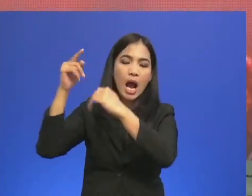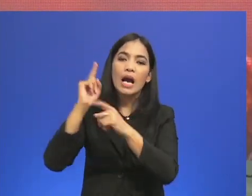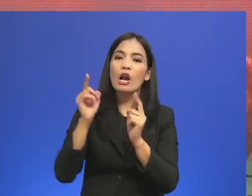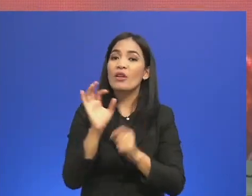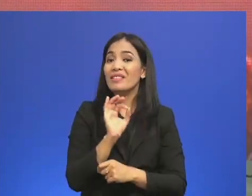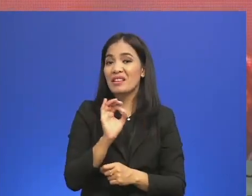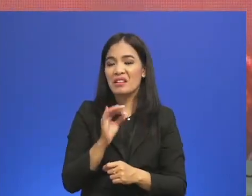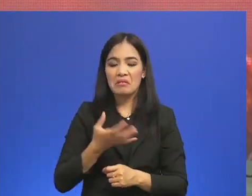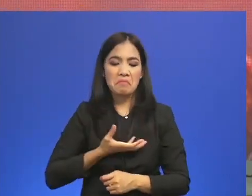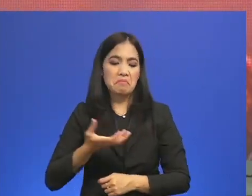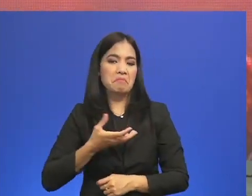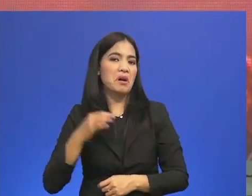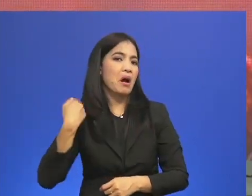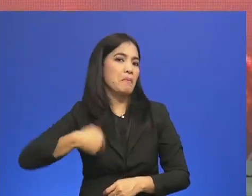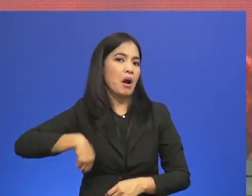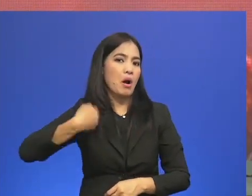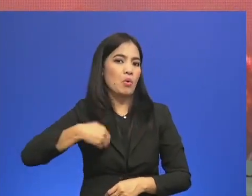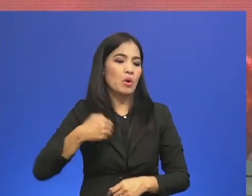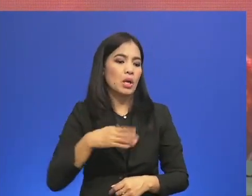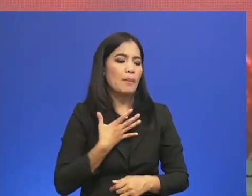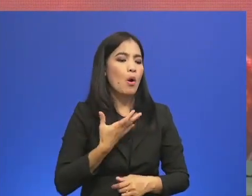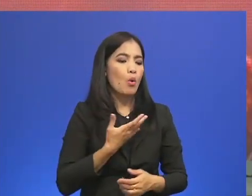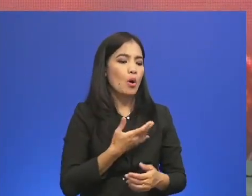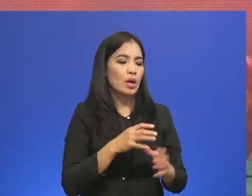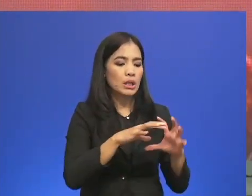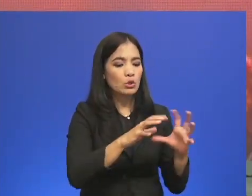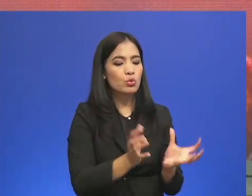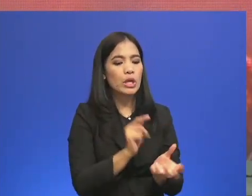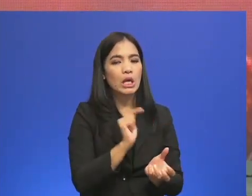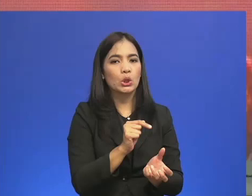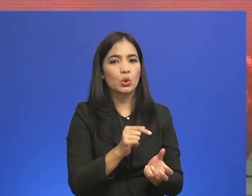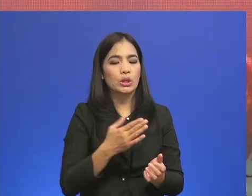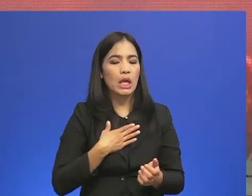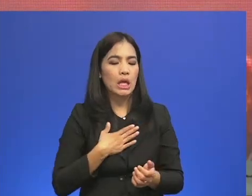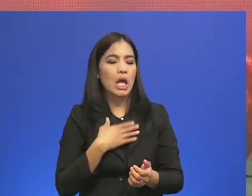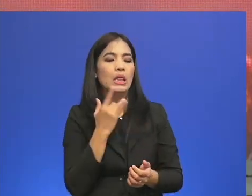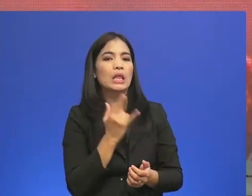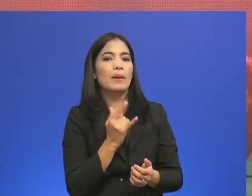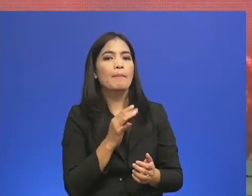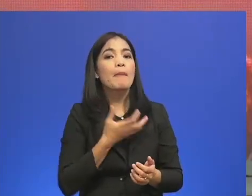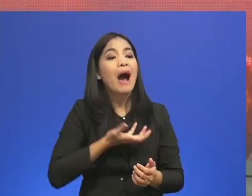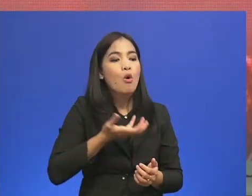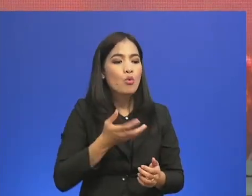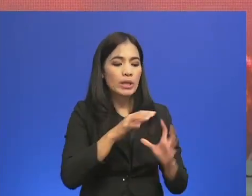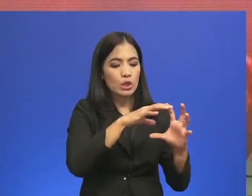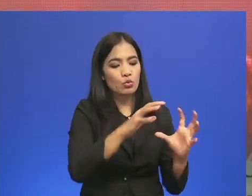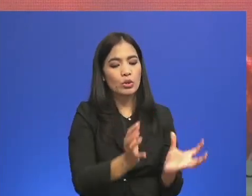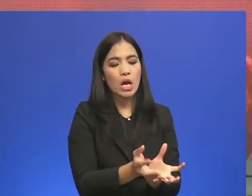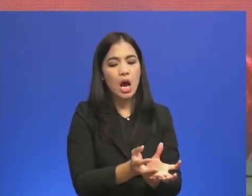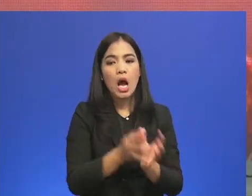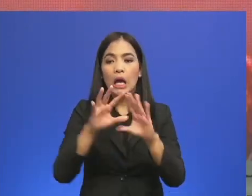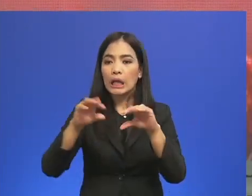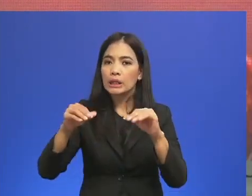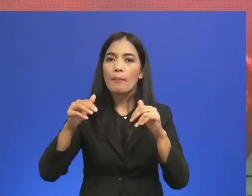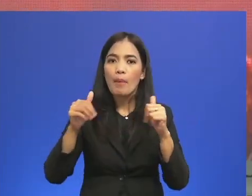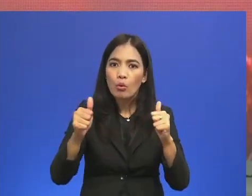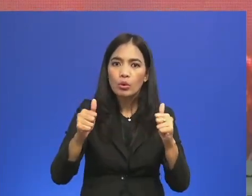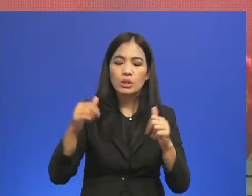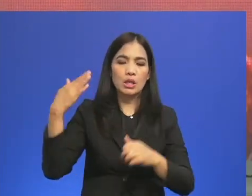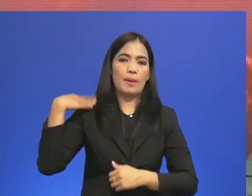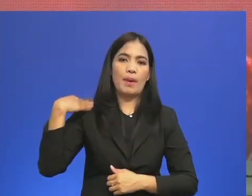ingin pulang ke surga. Di dunia ini saya nyaman, saya sukses dalam studi, sukses dalam gelar, sukses